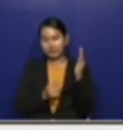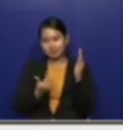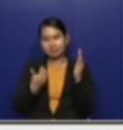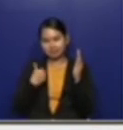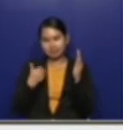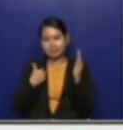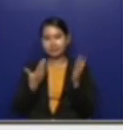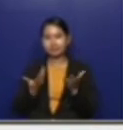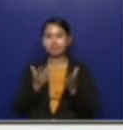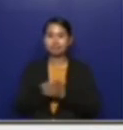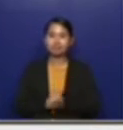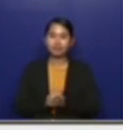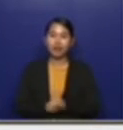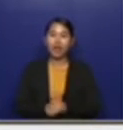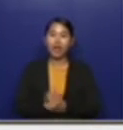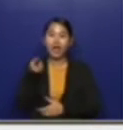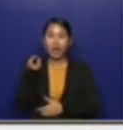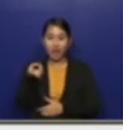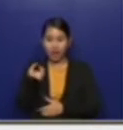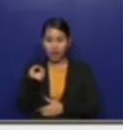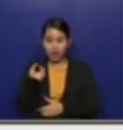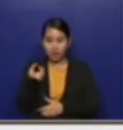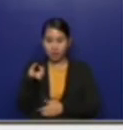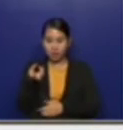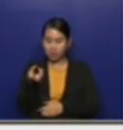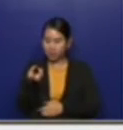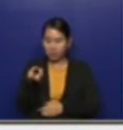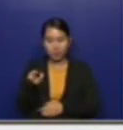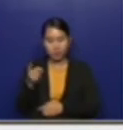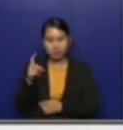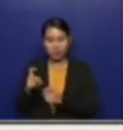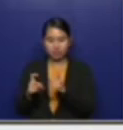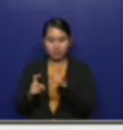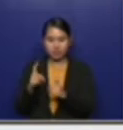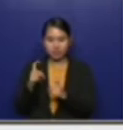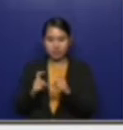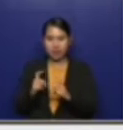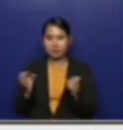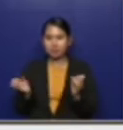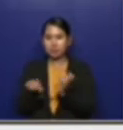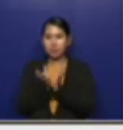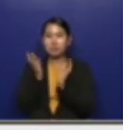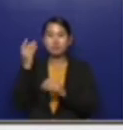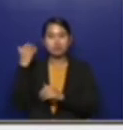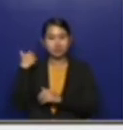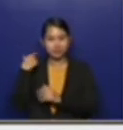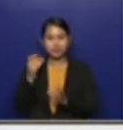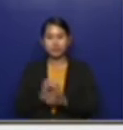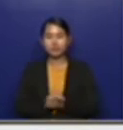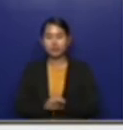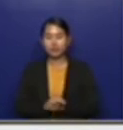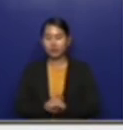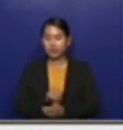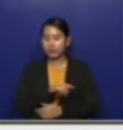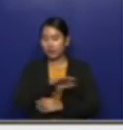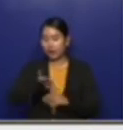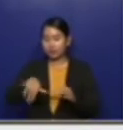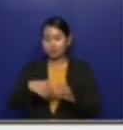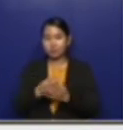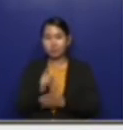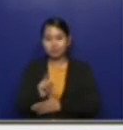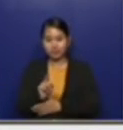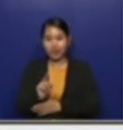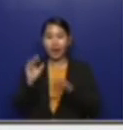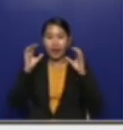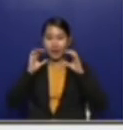อยู่ข้าวเริ่มตายเริ่มเสียหายสิ่งต่างๆเหล่านี้รัฐบา